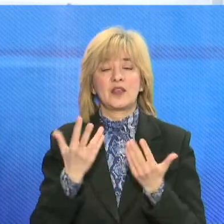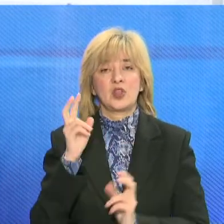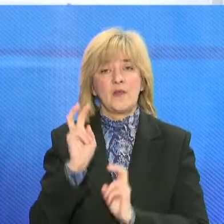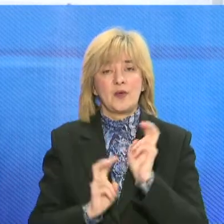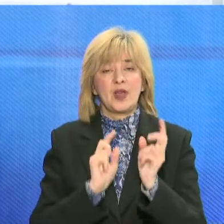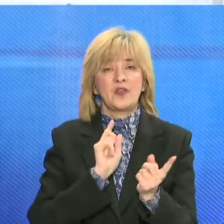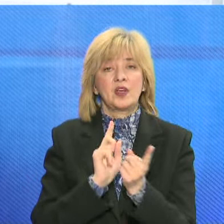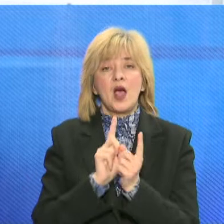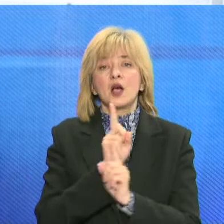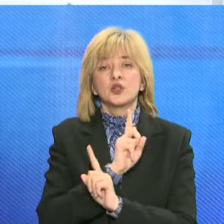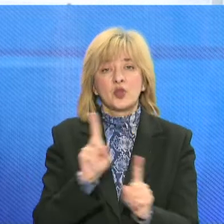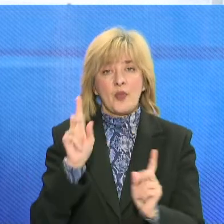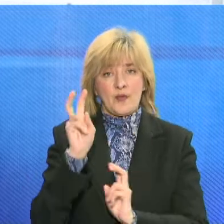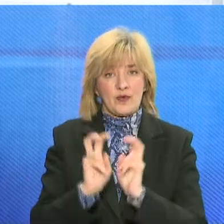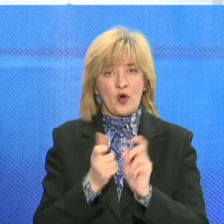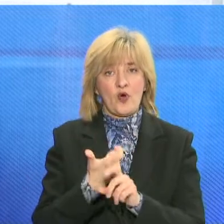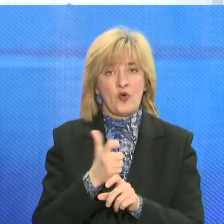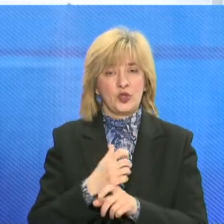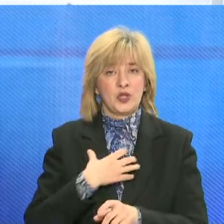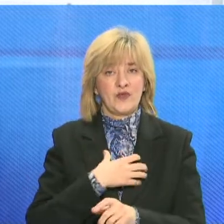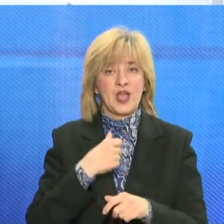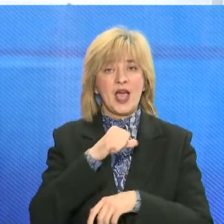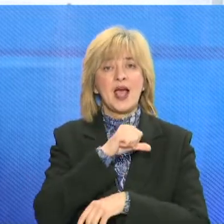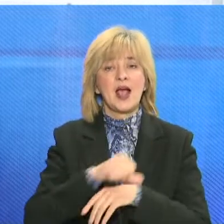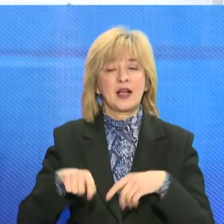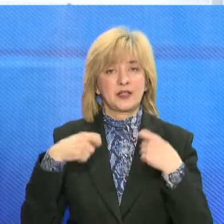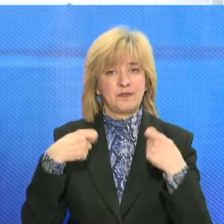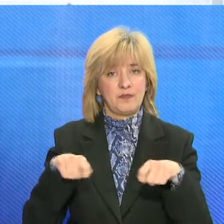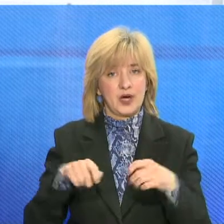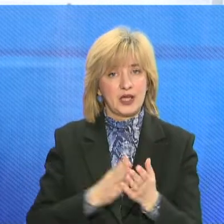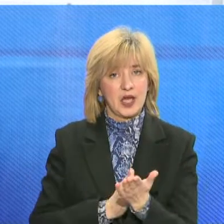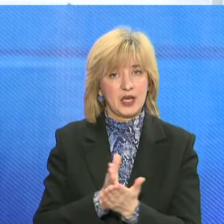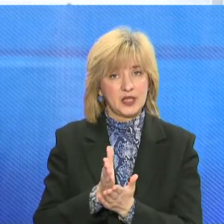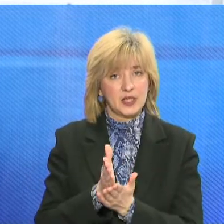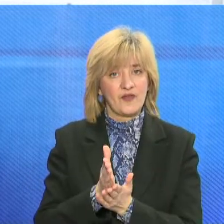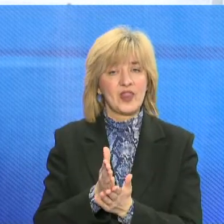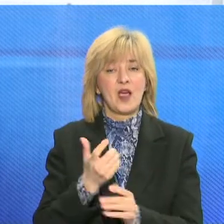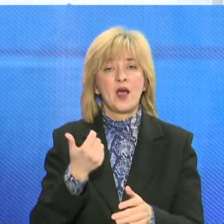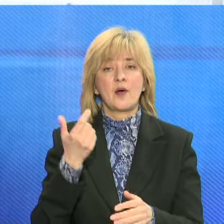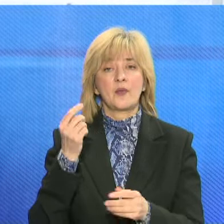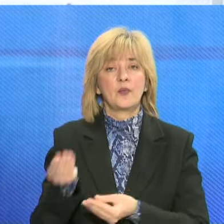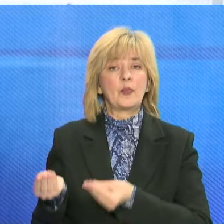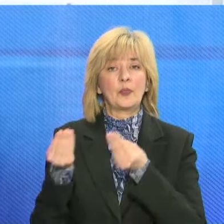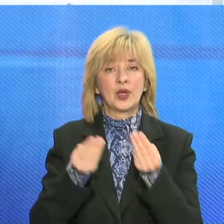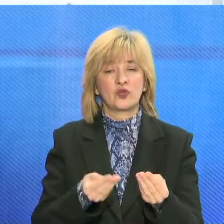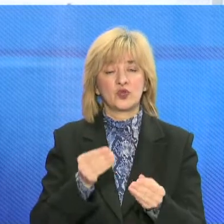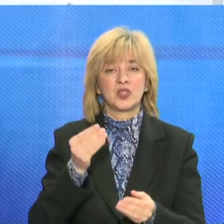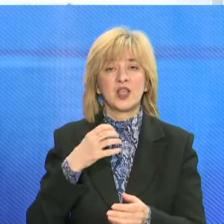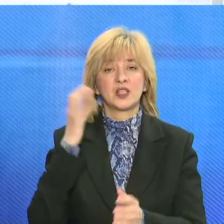особое предприятие, да, оно очень знаковое, оно экспортоориентированное, оно приносит серьезный вклад в